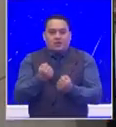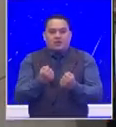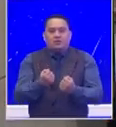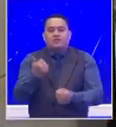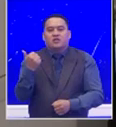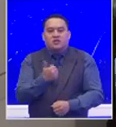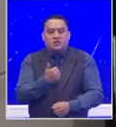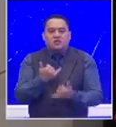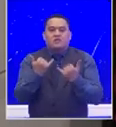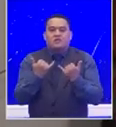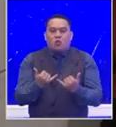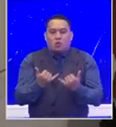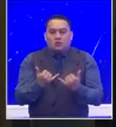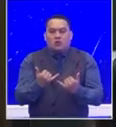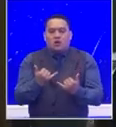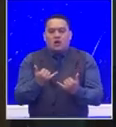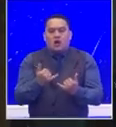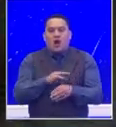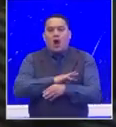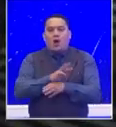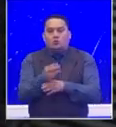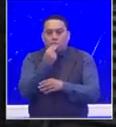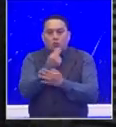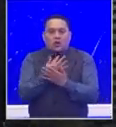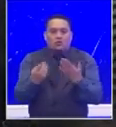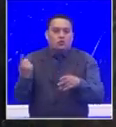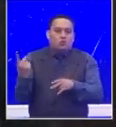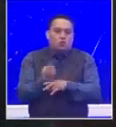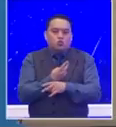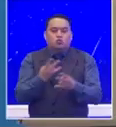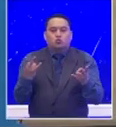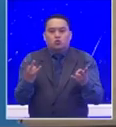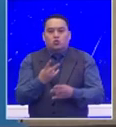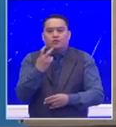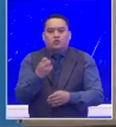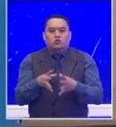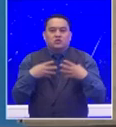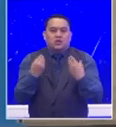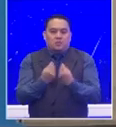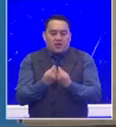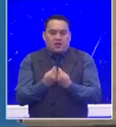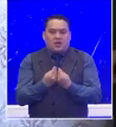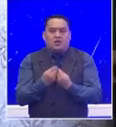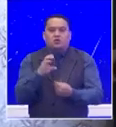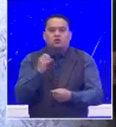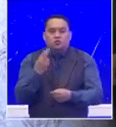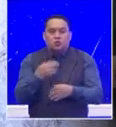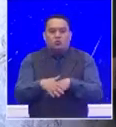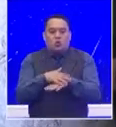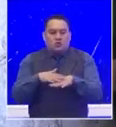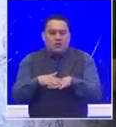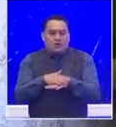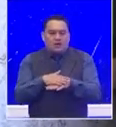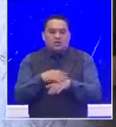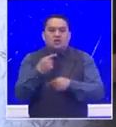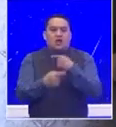недели по сегодняшний день волонтеры ЖТСУ обеспечили продуктами первой необходимости порядка 200 семей из категории социально уязвимых.